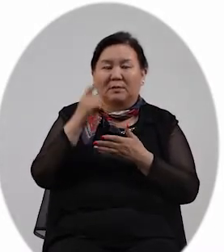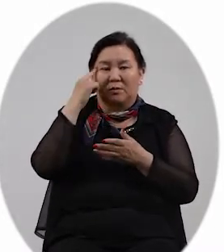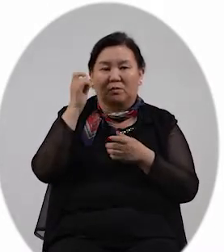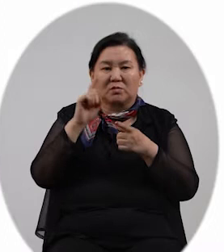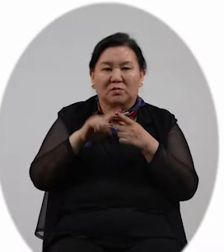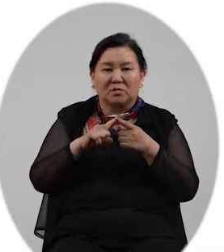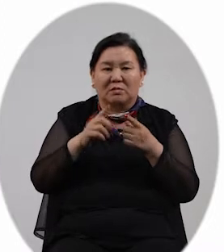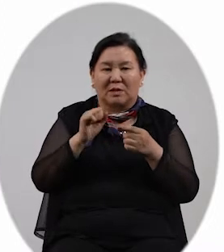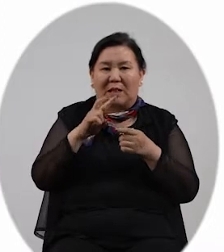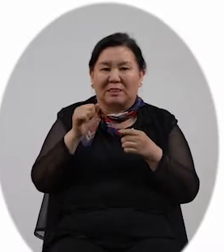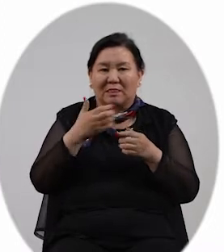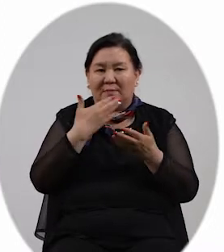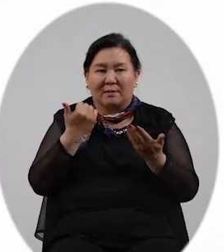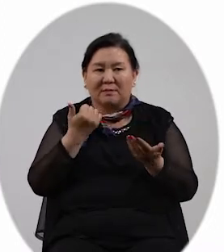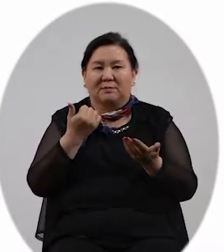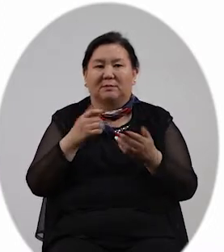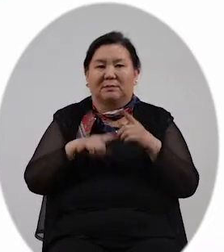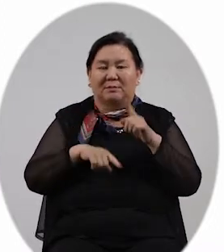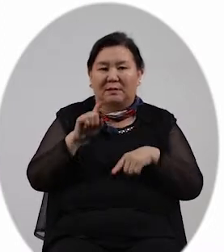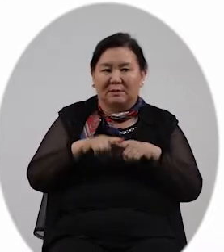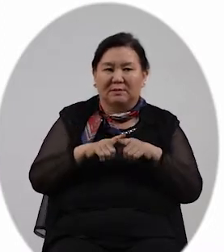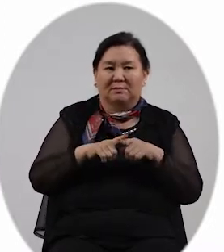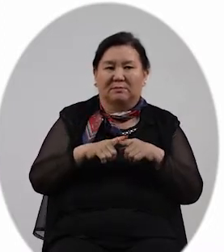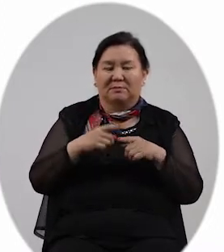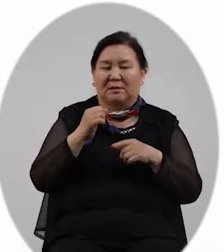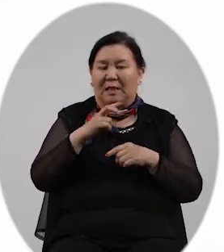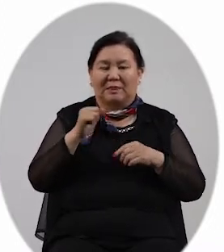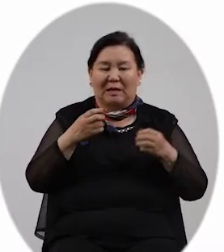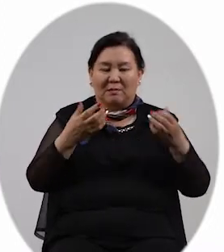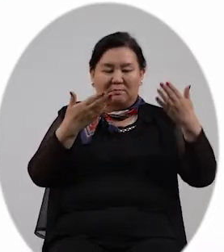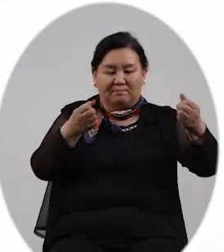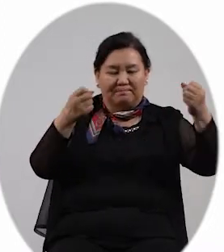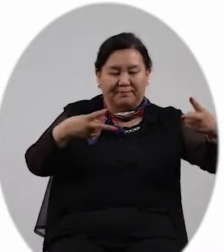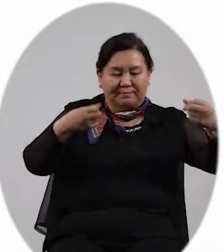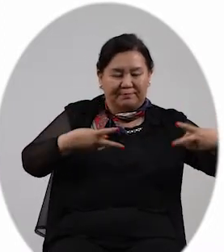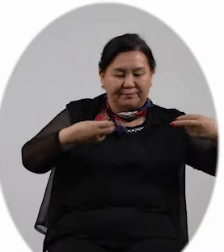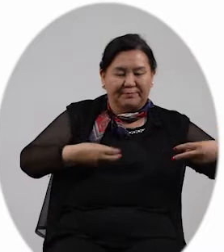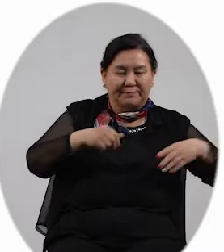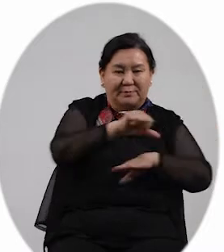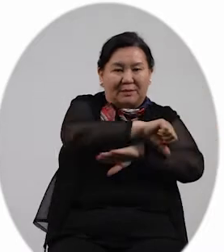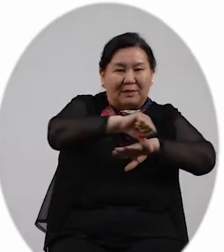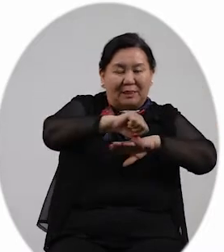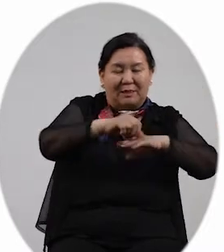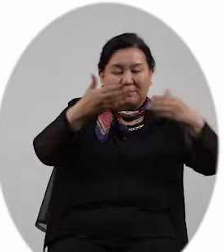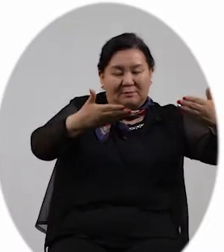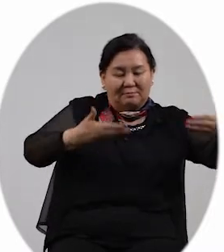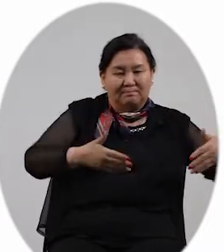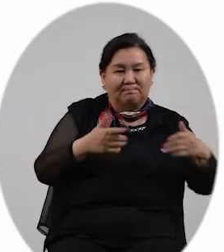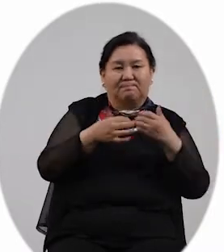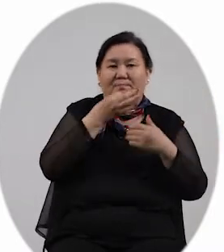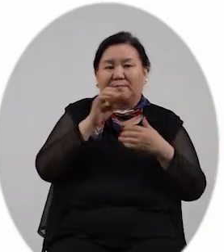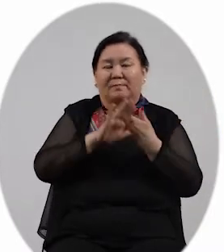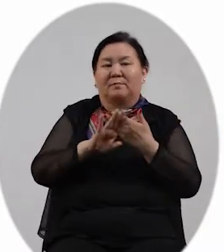байдлаар алдагдал хүлээх, ямарваа нэгэн байдлаар процессын алдаа гарахаас бол сэргийлж болно. За эдгээр